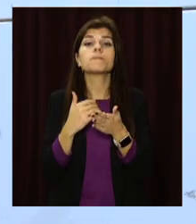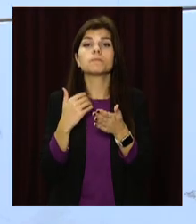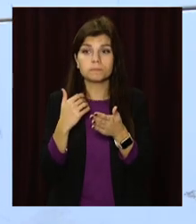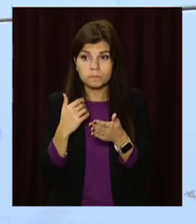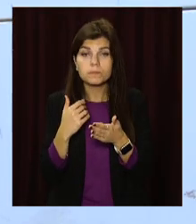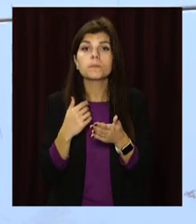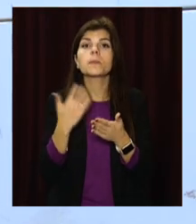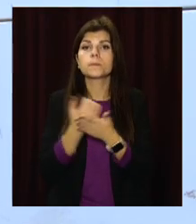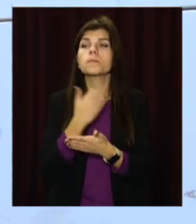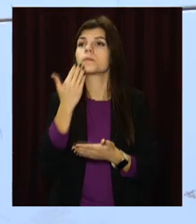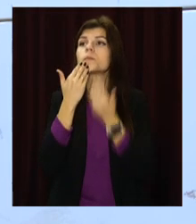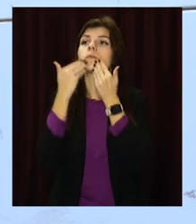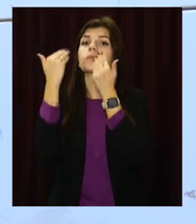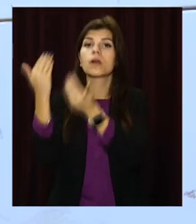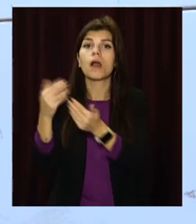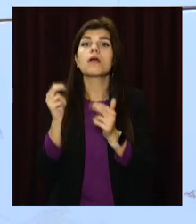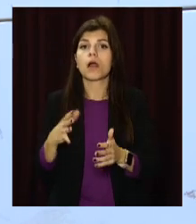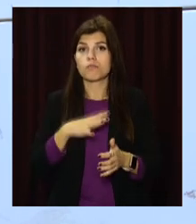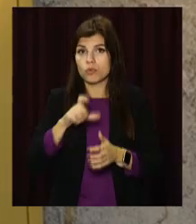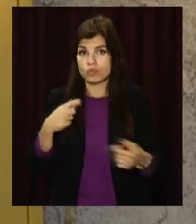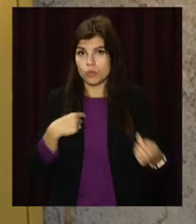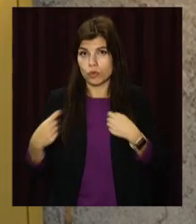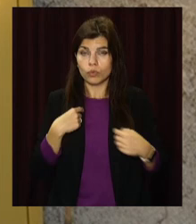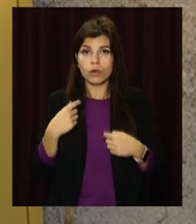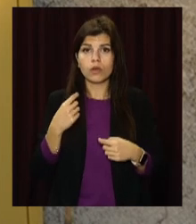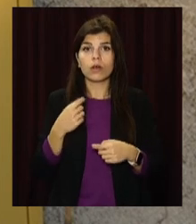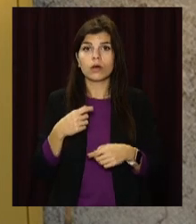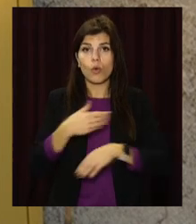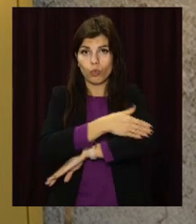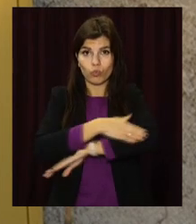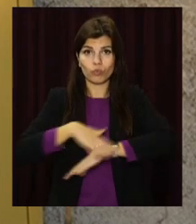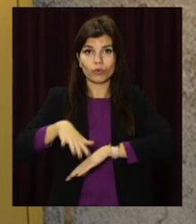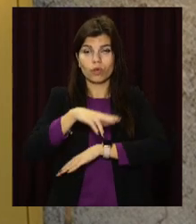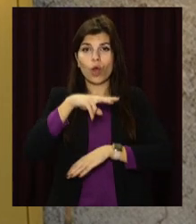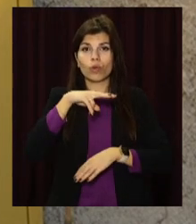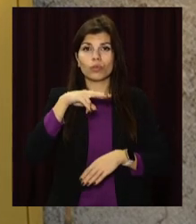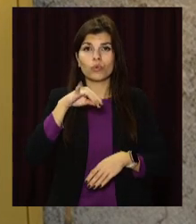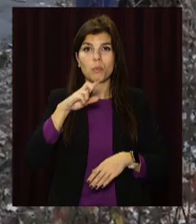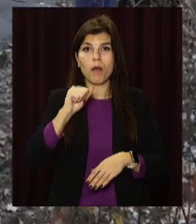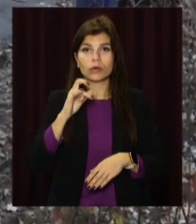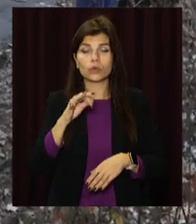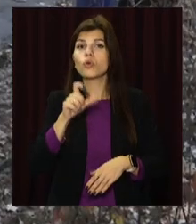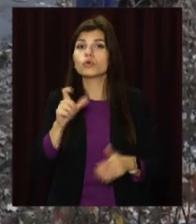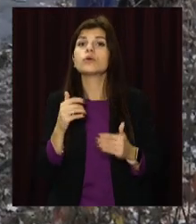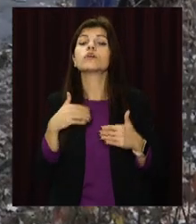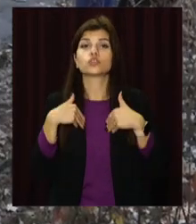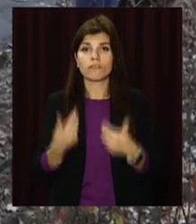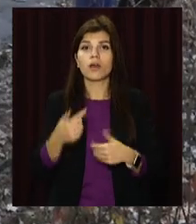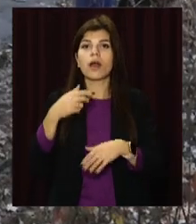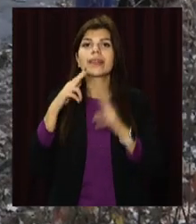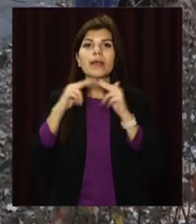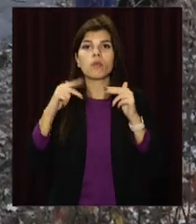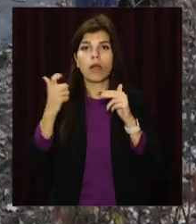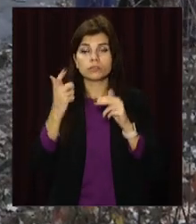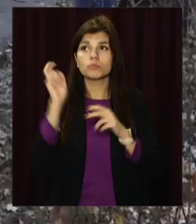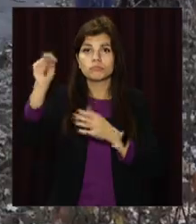компанії на свій інформаційний запит щодо тривалої відсутності газу в оселях на Любарського та Каспійській. Людям порадили прийти до